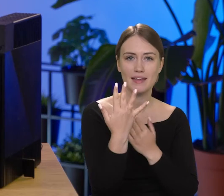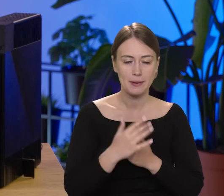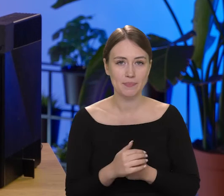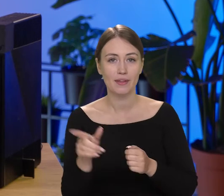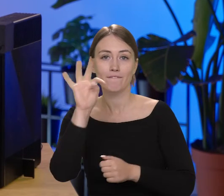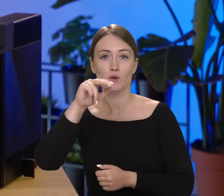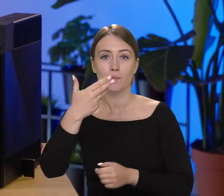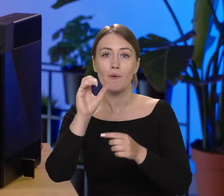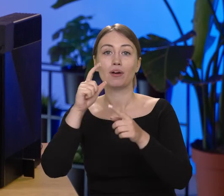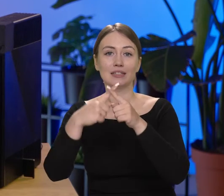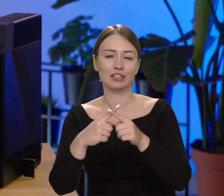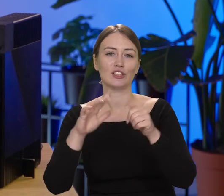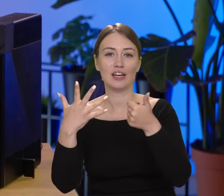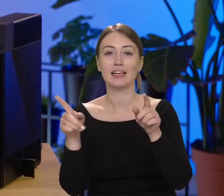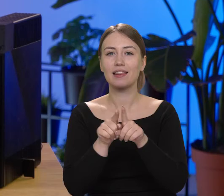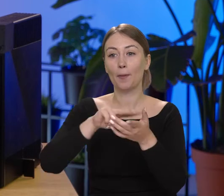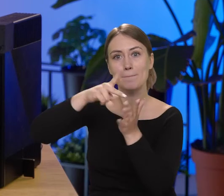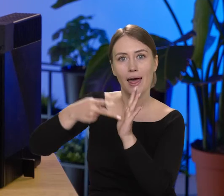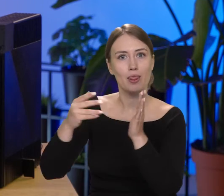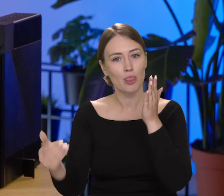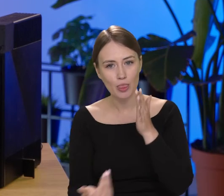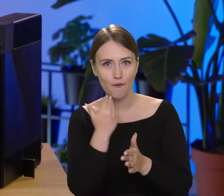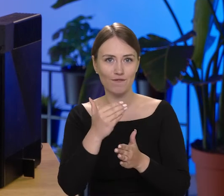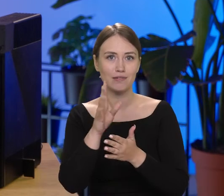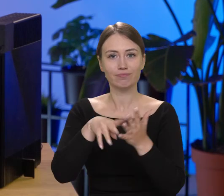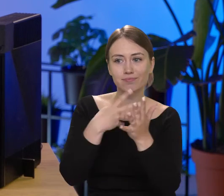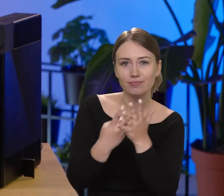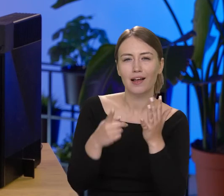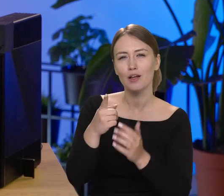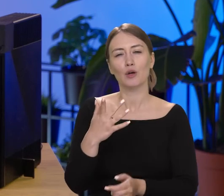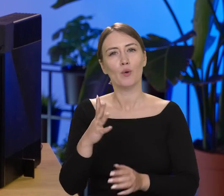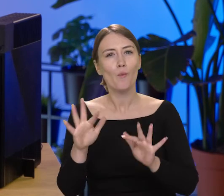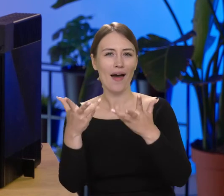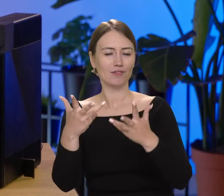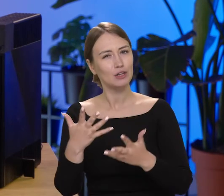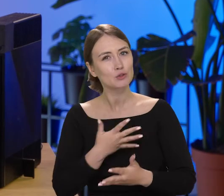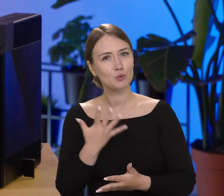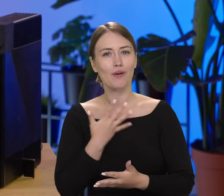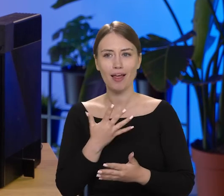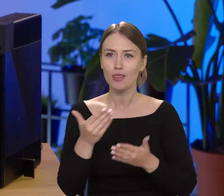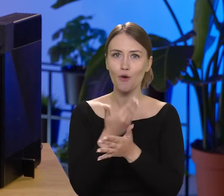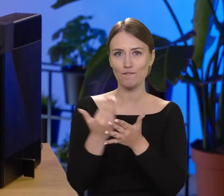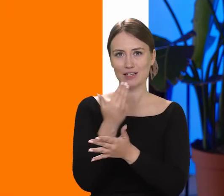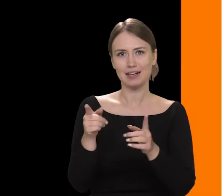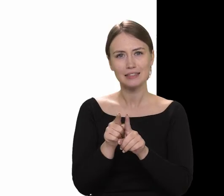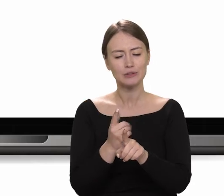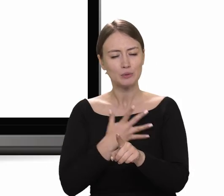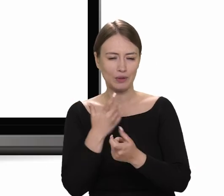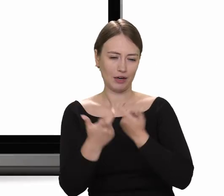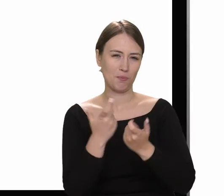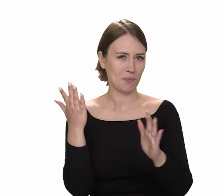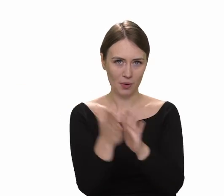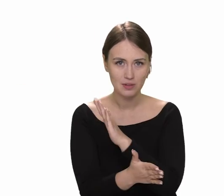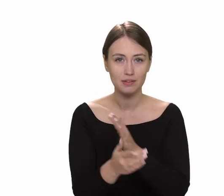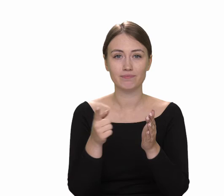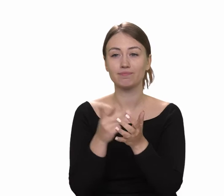Fanbox 6 zyskał też nowe menu konfiguracyjne. Moim zdaniem jest bardzo intuicyjne i nowoczesne.